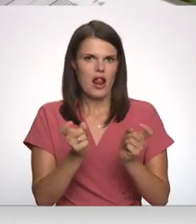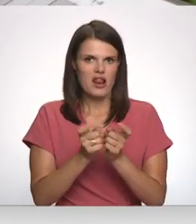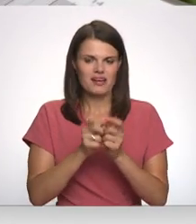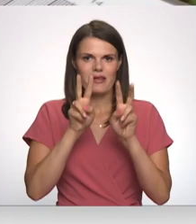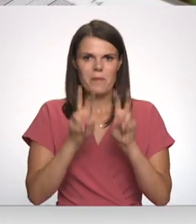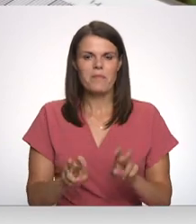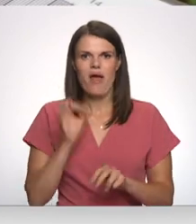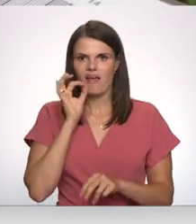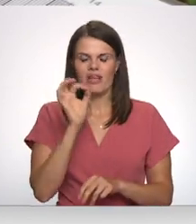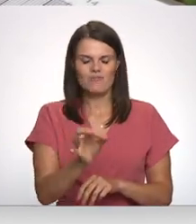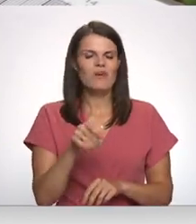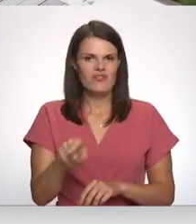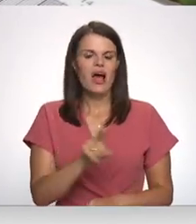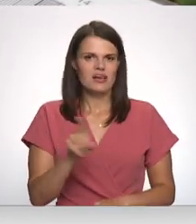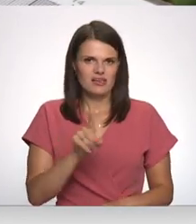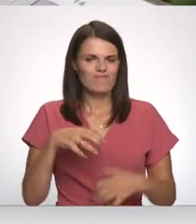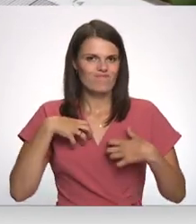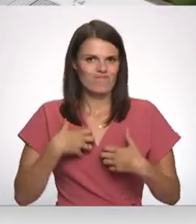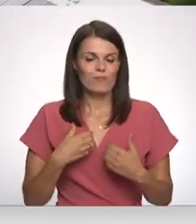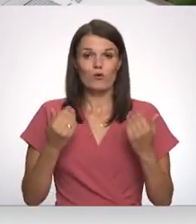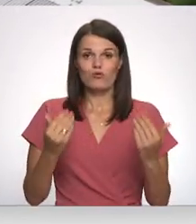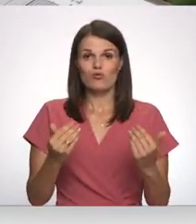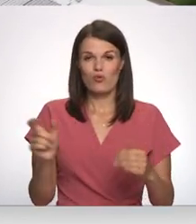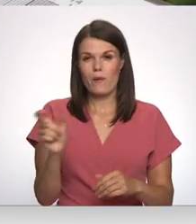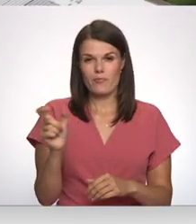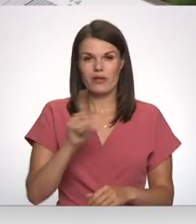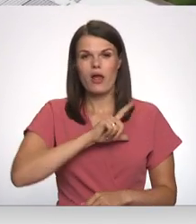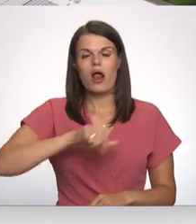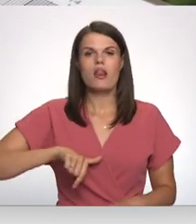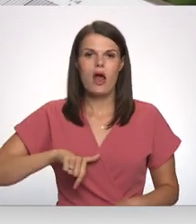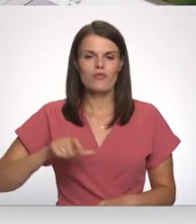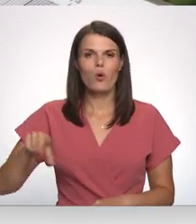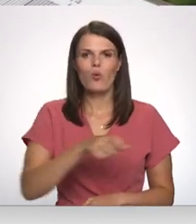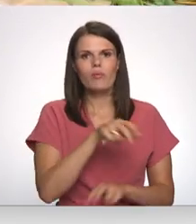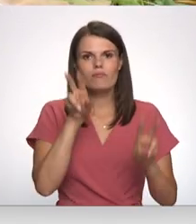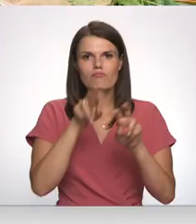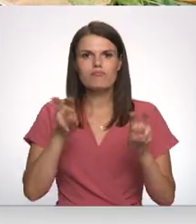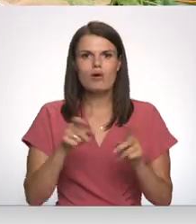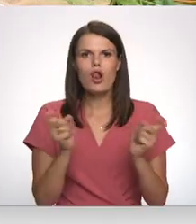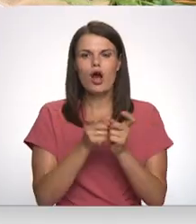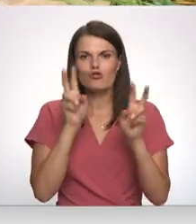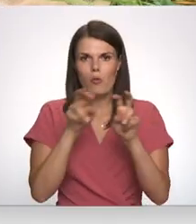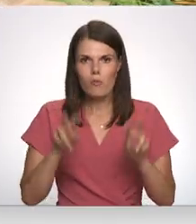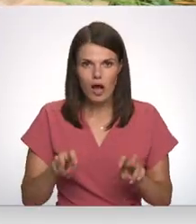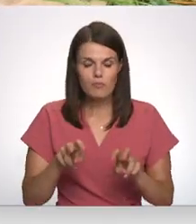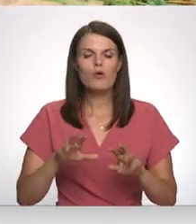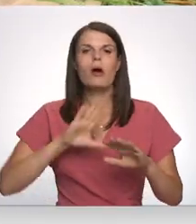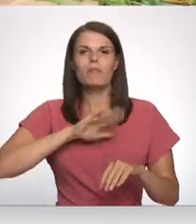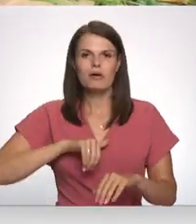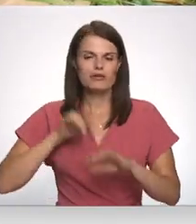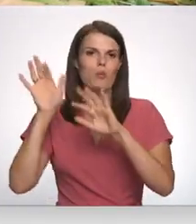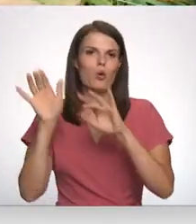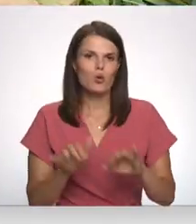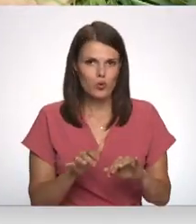atzīst, tas ir bēdīgi. Šobrīd Latvijas upēs veic vienvasaras lašu mazuļu monitoringu, rudenī nārsta vietas.